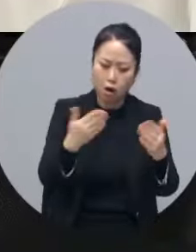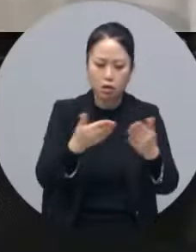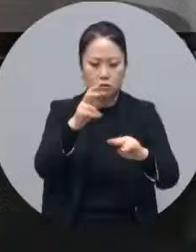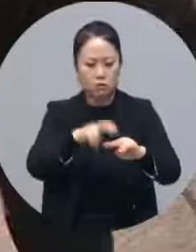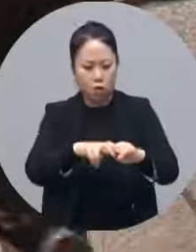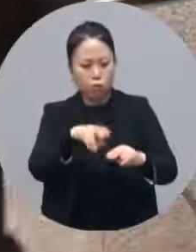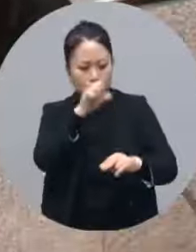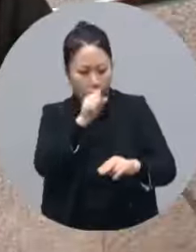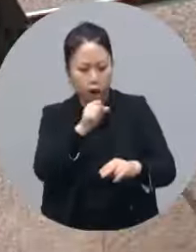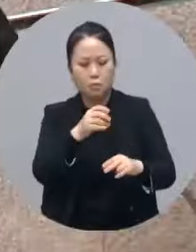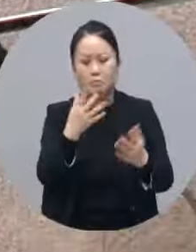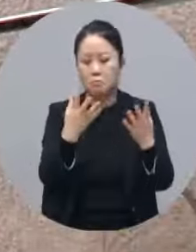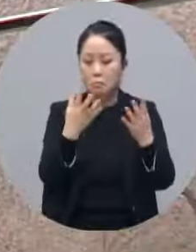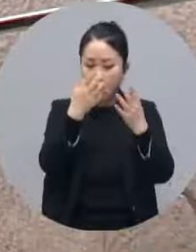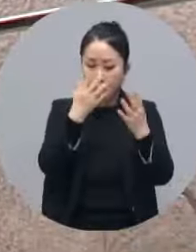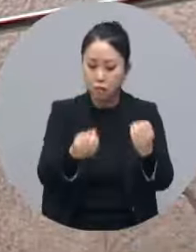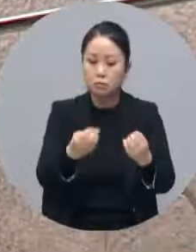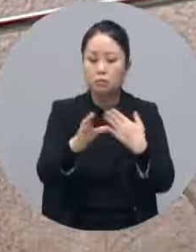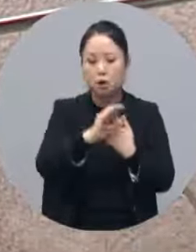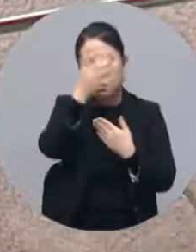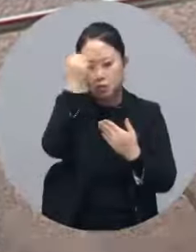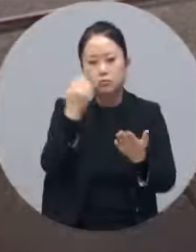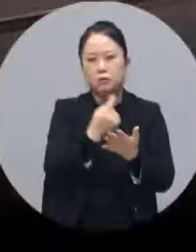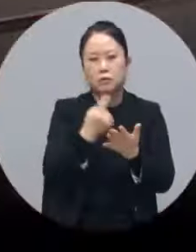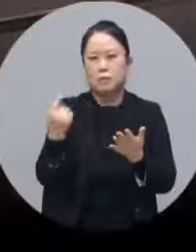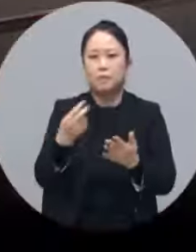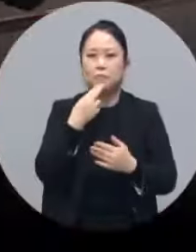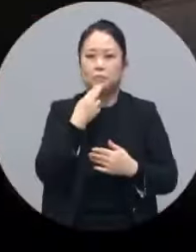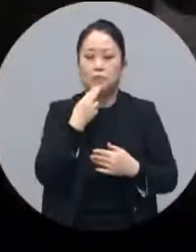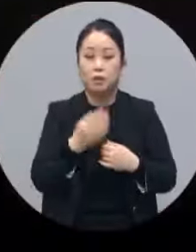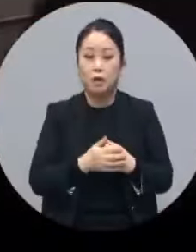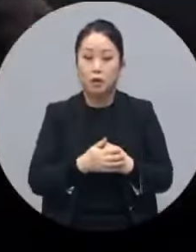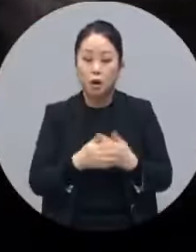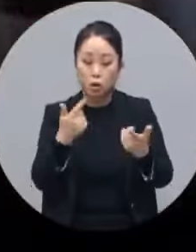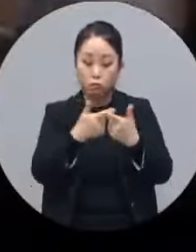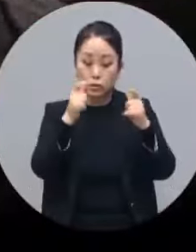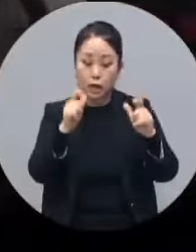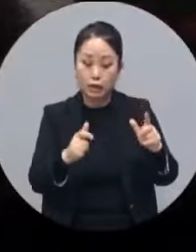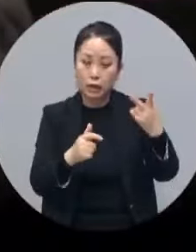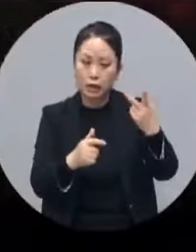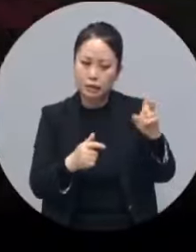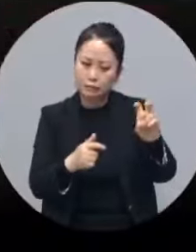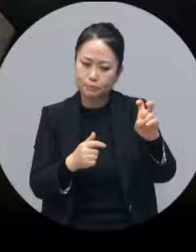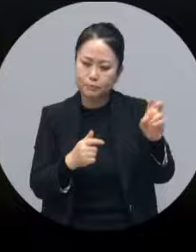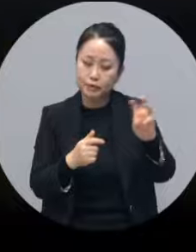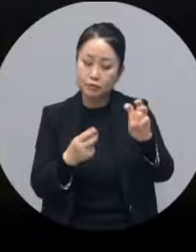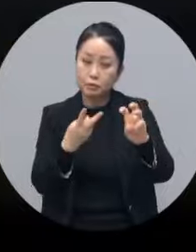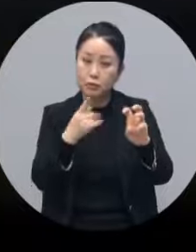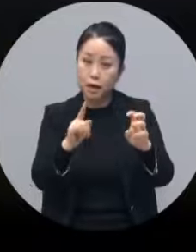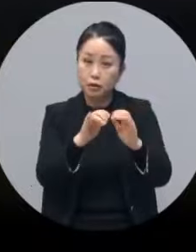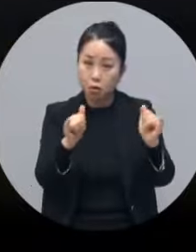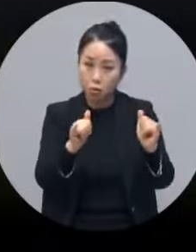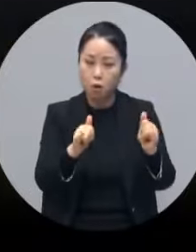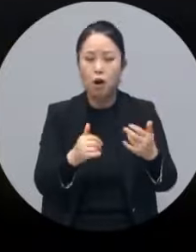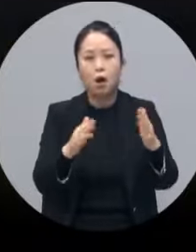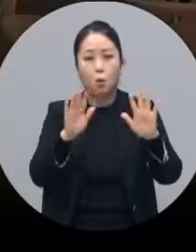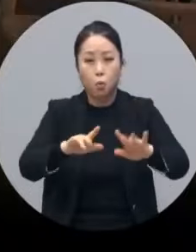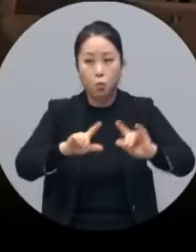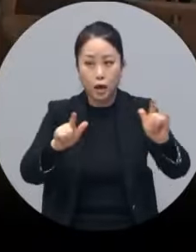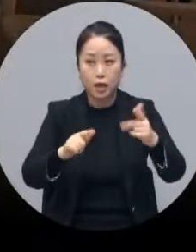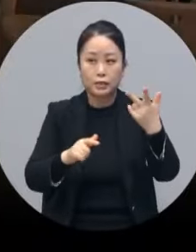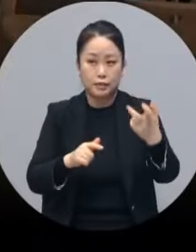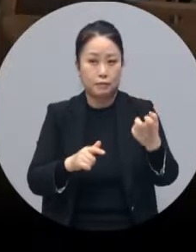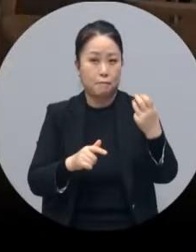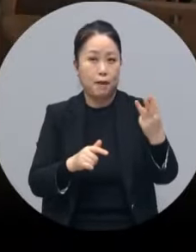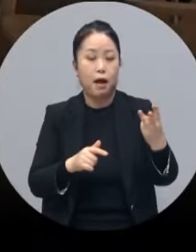거다. 현재 추세라면 부산의 20, 30대 인구는 올해 78만 명에서 10년 뒤 62만 명 수준으로